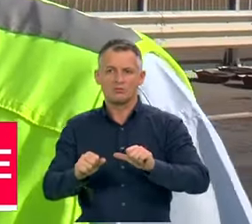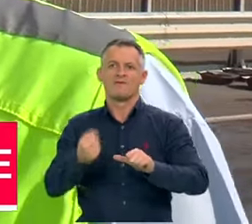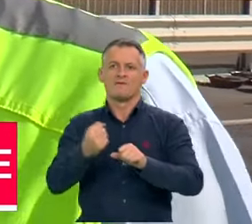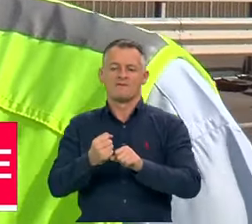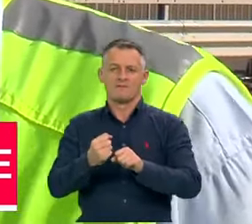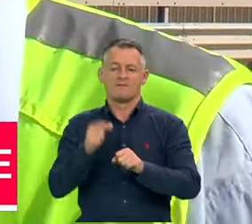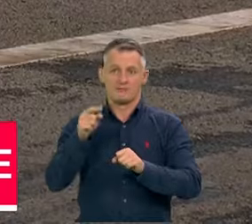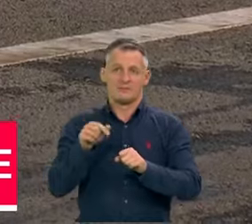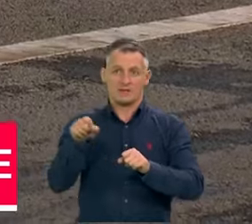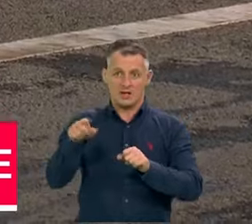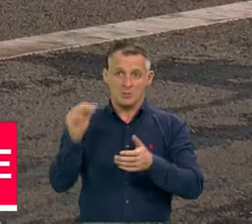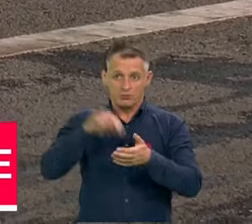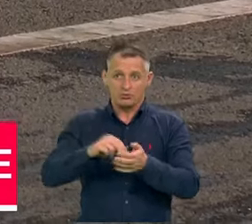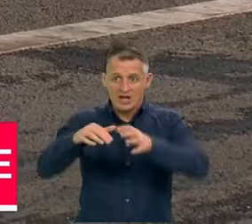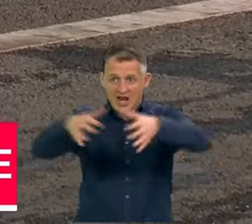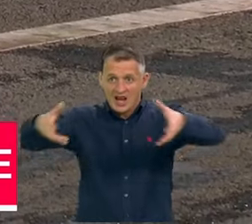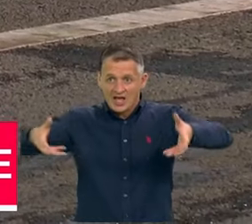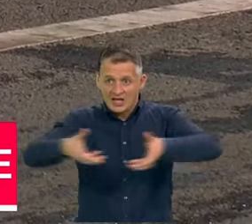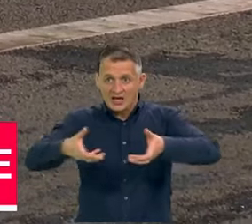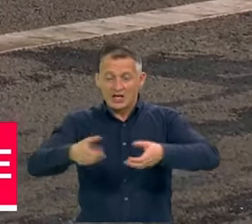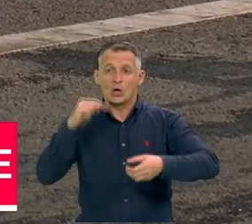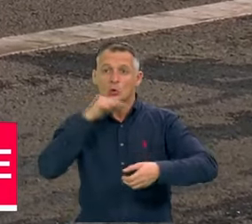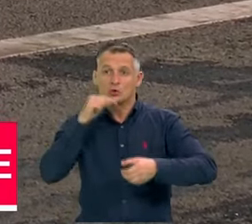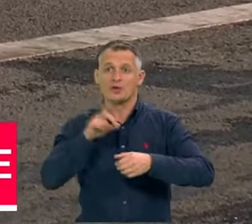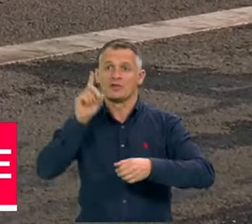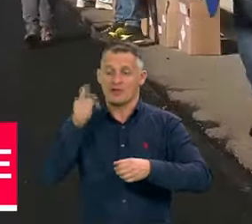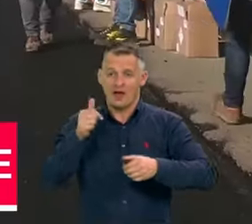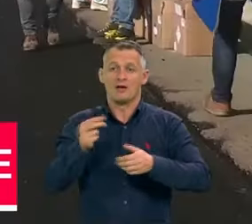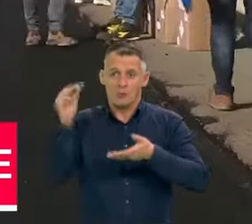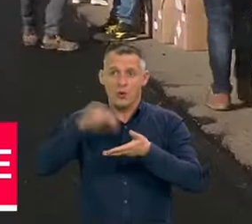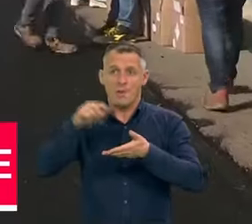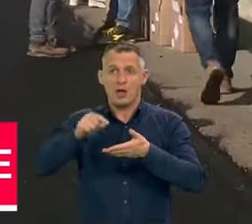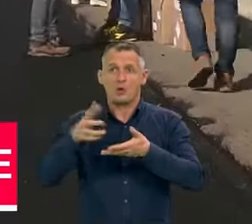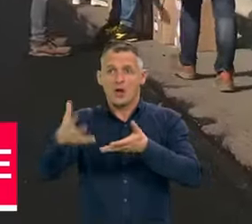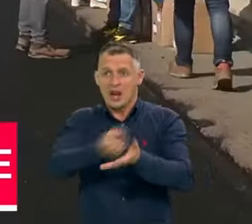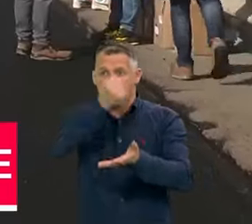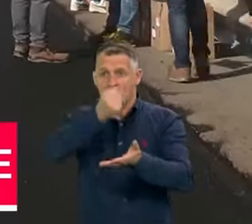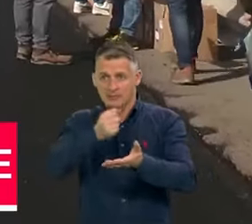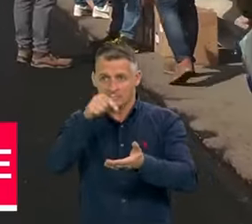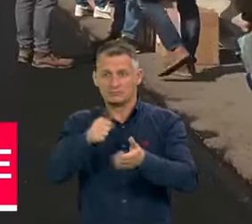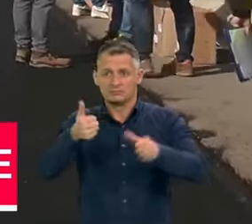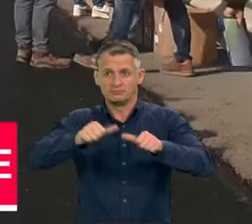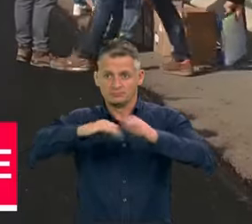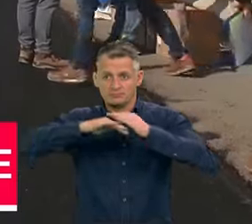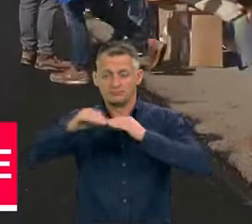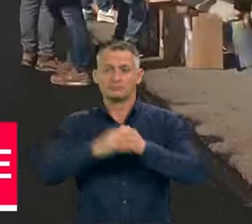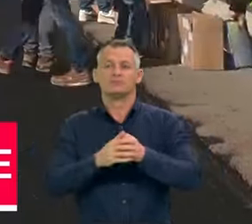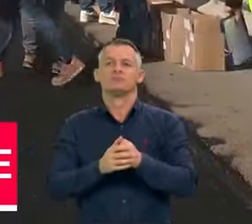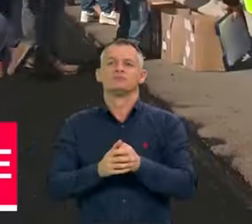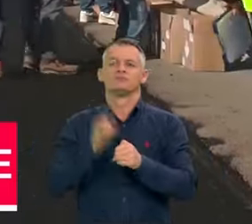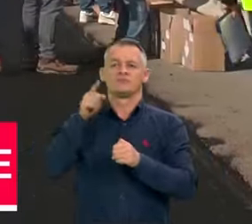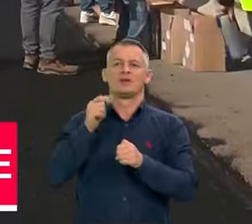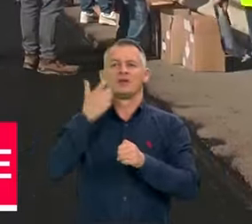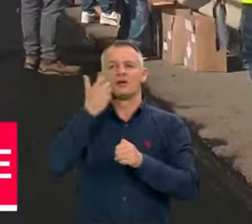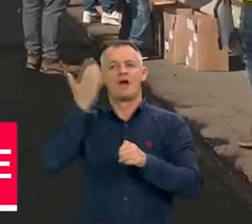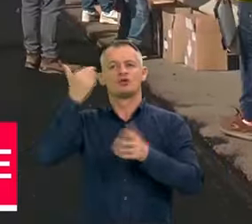dep în lighiane roșii stă salvarea Golden Gate ului de România așa cum a fost supranumit Podul dintre Tulcea și Brăila de